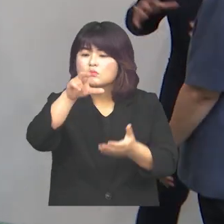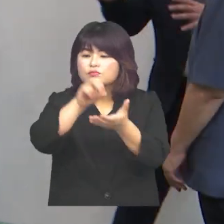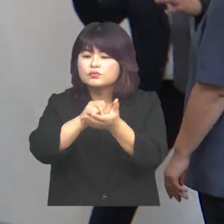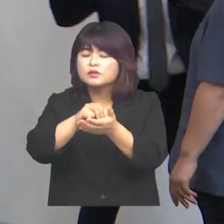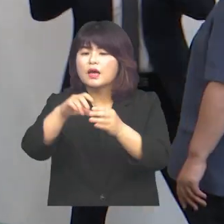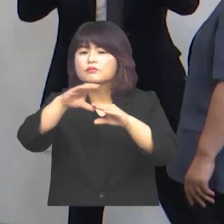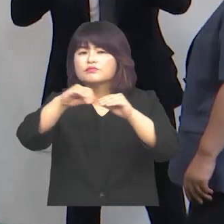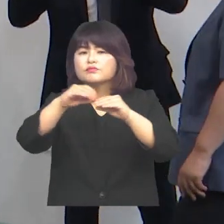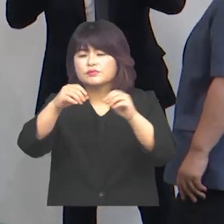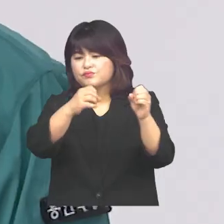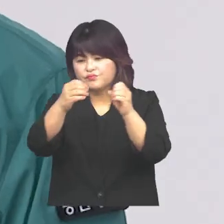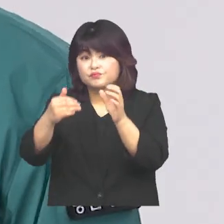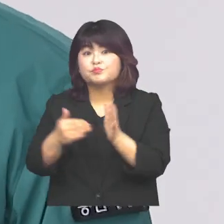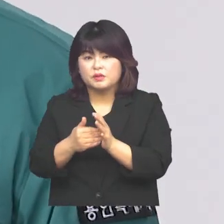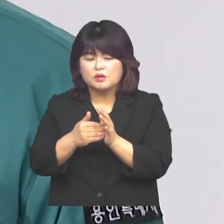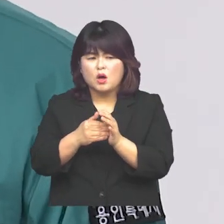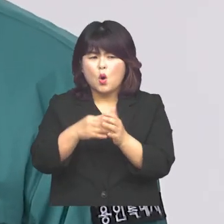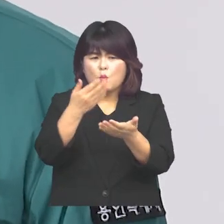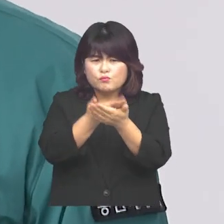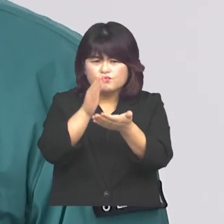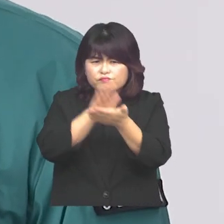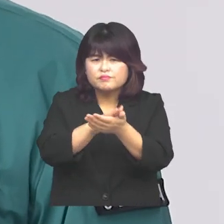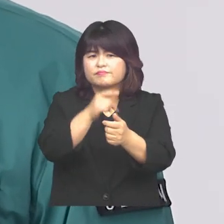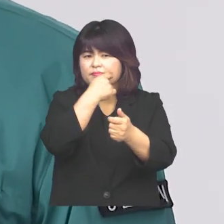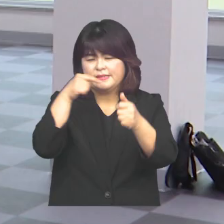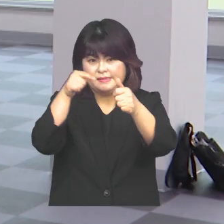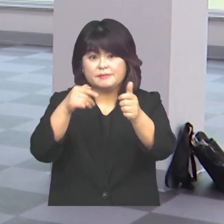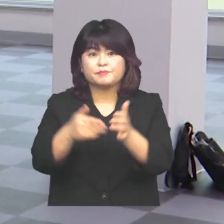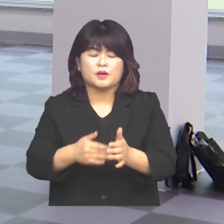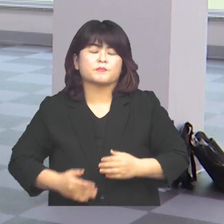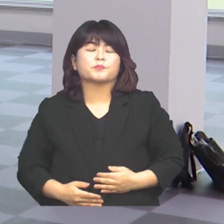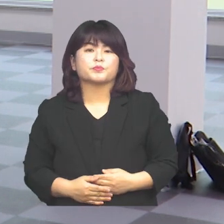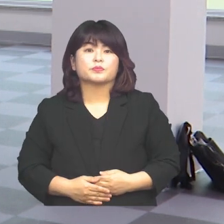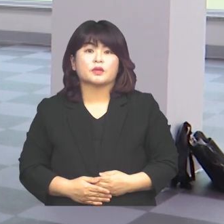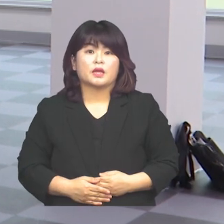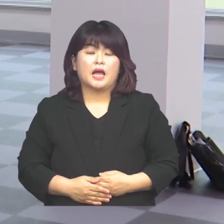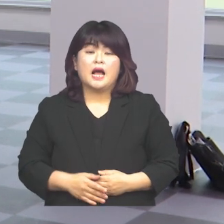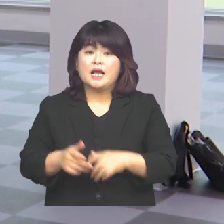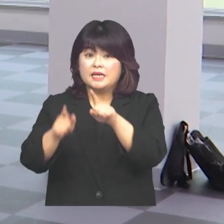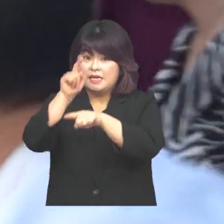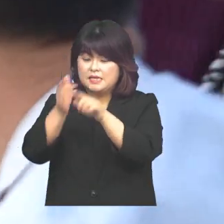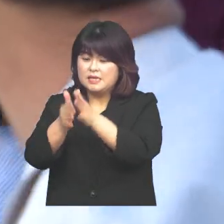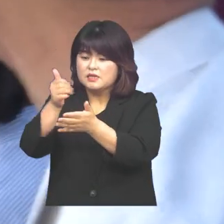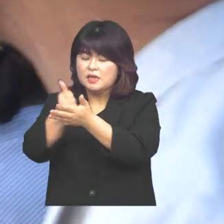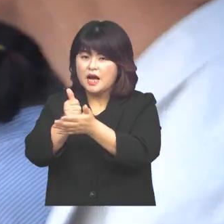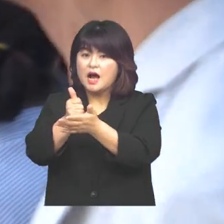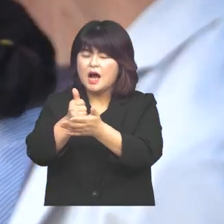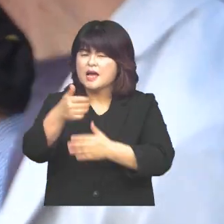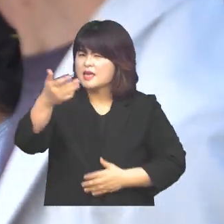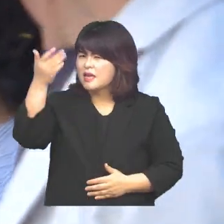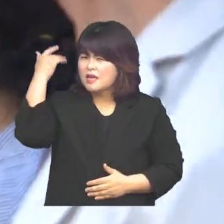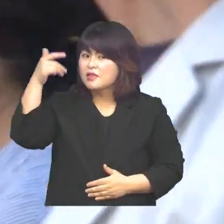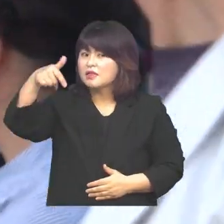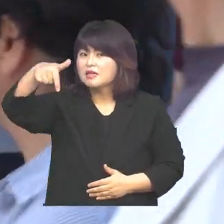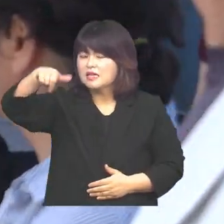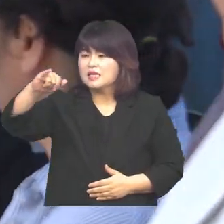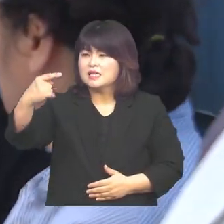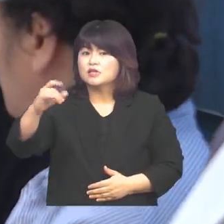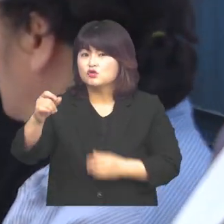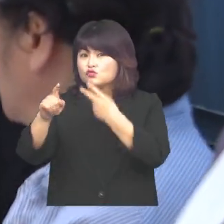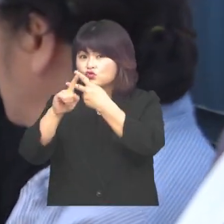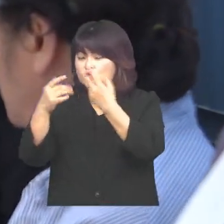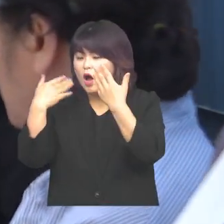둘러보며 하자 문제에 대한 이야기를 듣고 보수를 확실하게 하라고 주문했습니다. 이 시장은 이어 기흥구 신갈동의